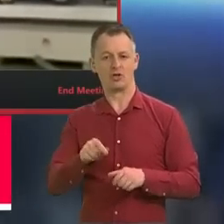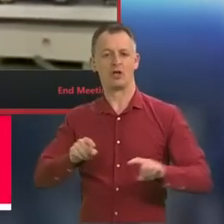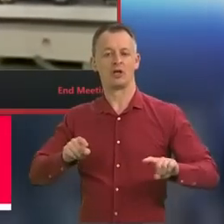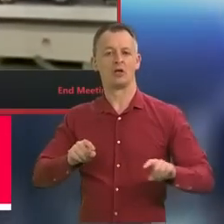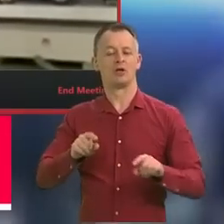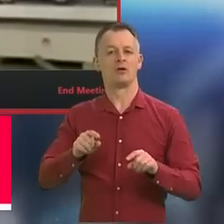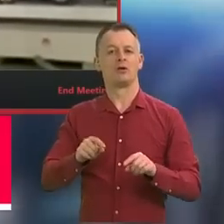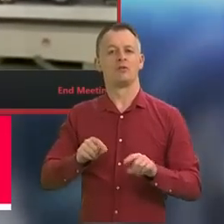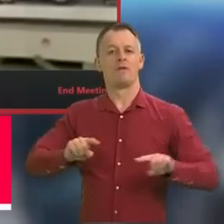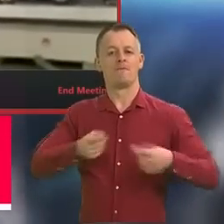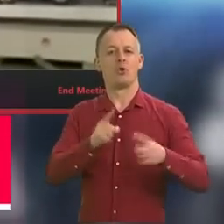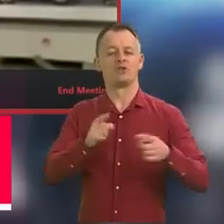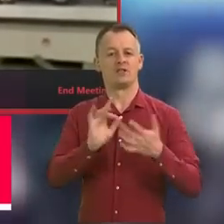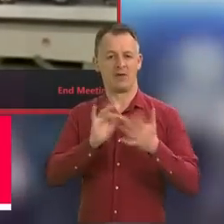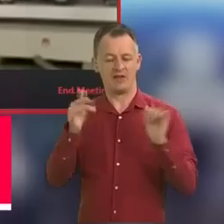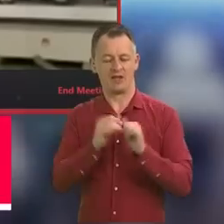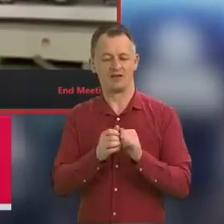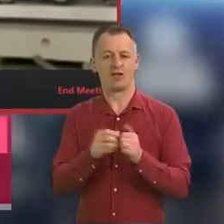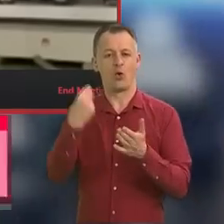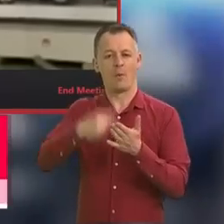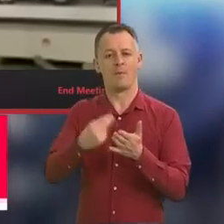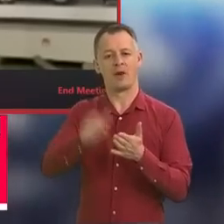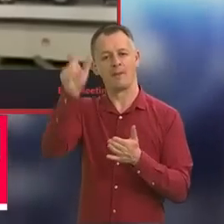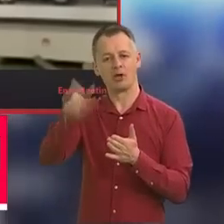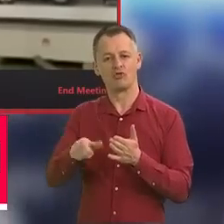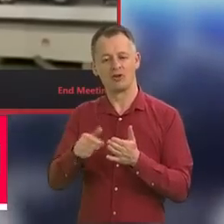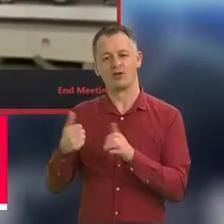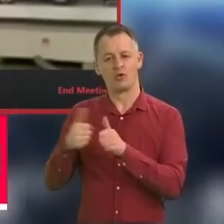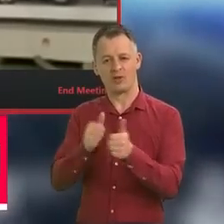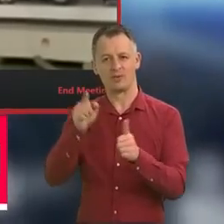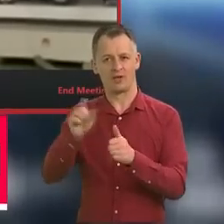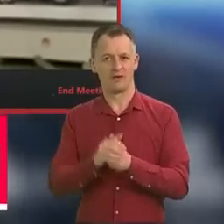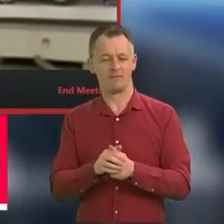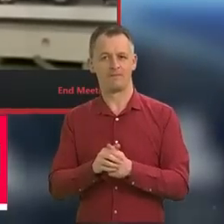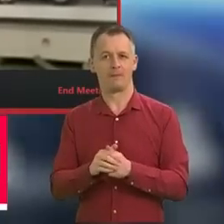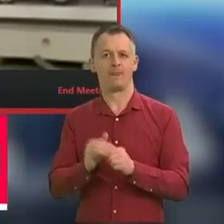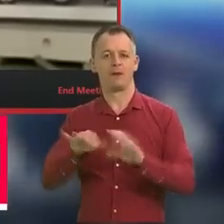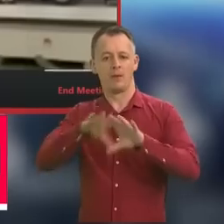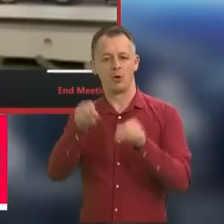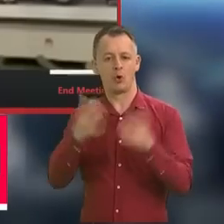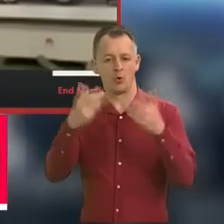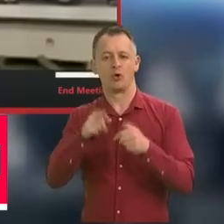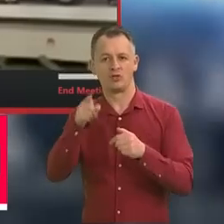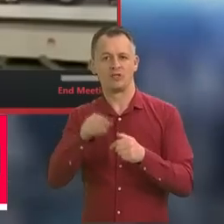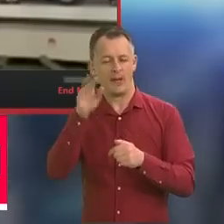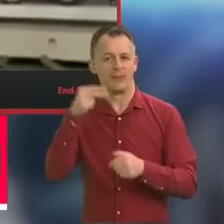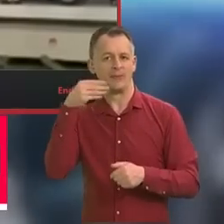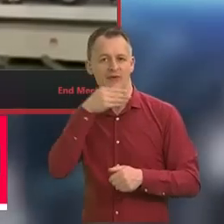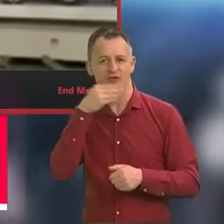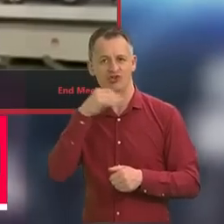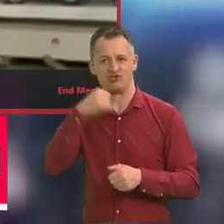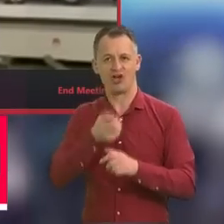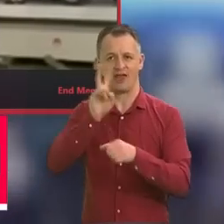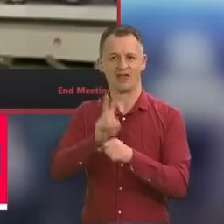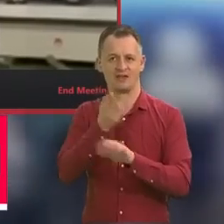urmăritori, practic, ca să dea bine în Excel-urile companiilor și odată cu numărul ăsta crescut să primească și beneficii și atenție